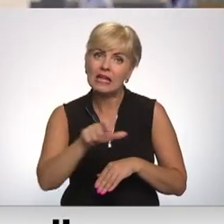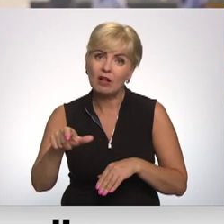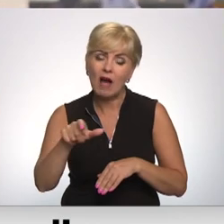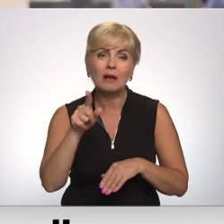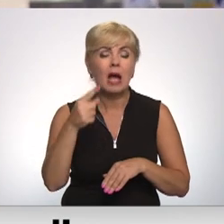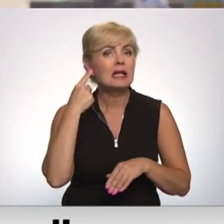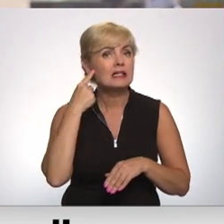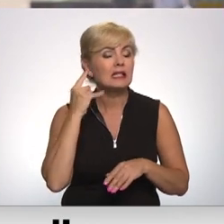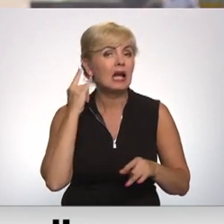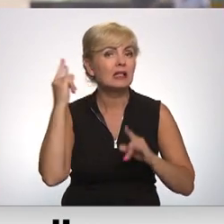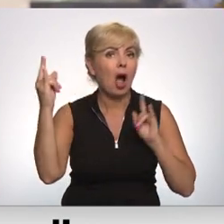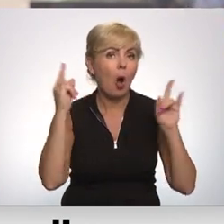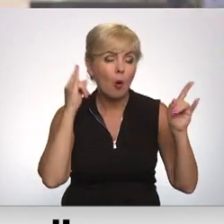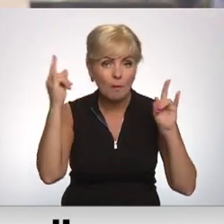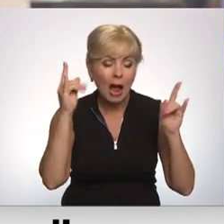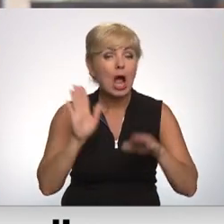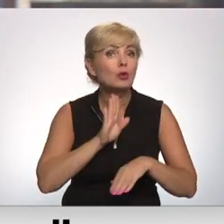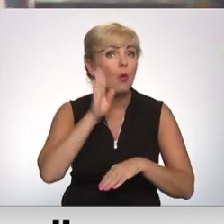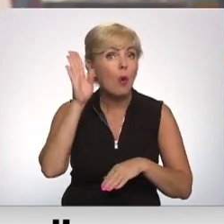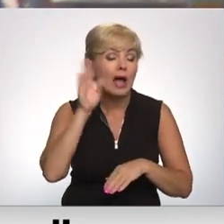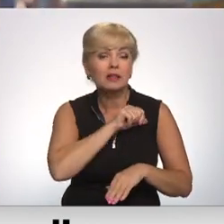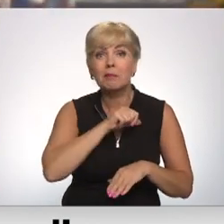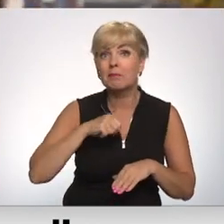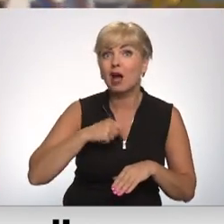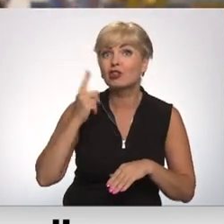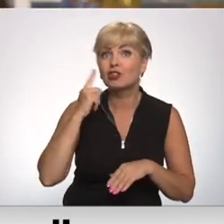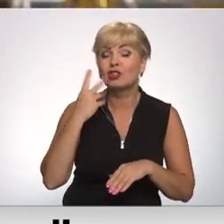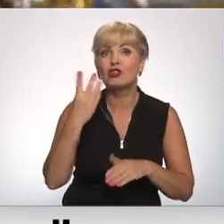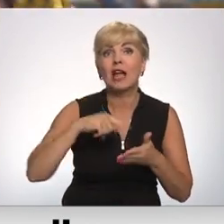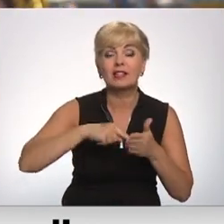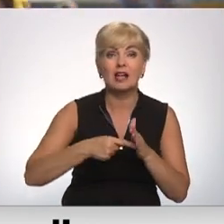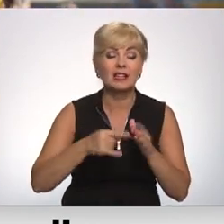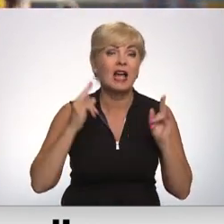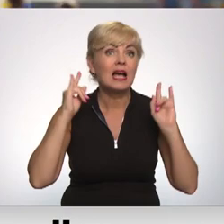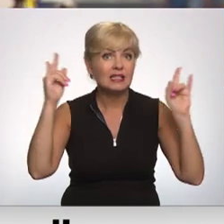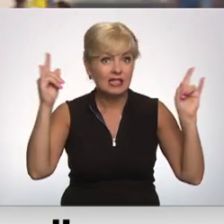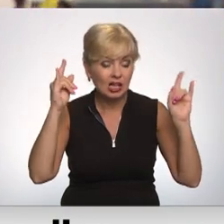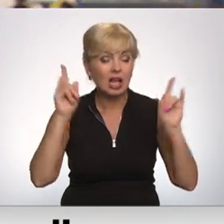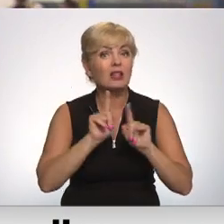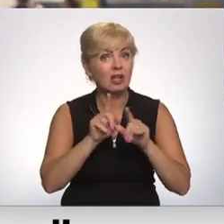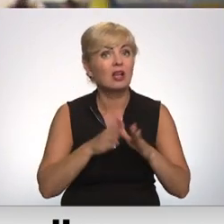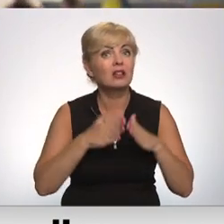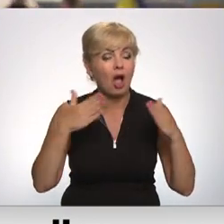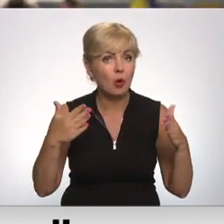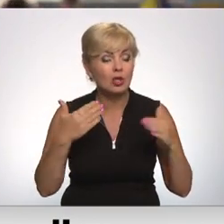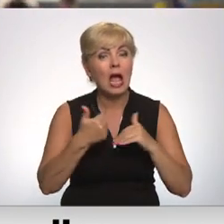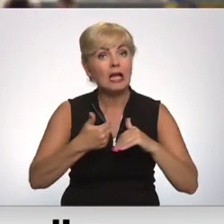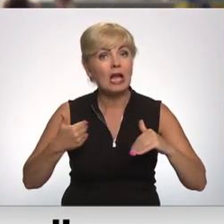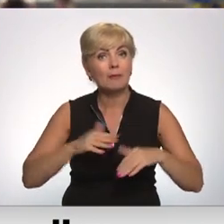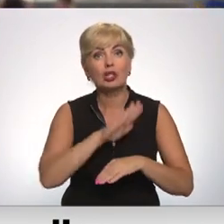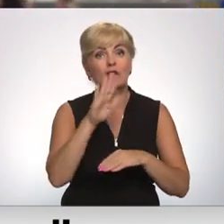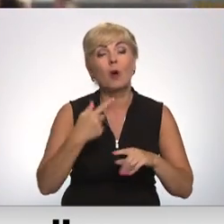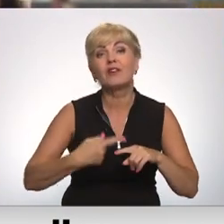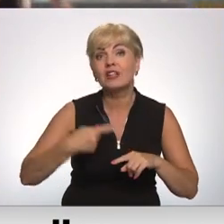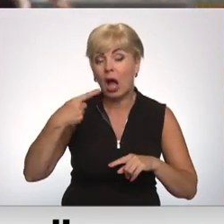gaisa trauksmes. Un šeit jau no rīta mēs arī paši esam dzirdējuši 4 reizes sirēnas, tas ir daudz, jo iepriekšējās dienās bija